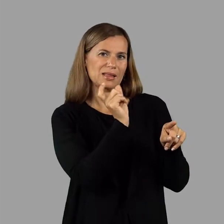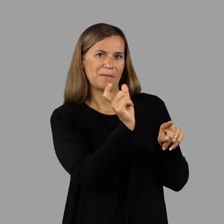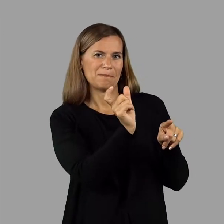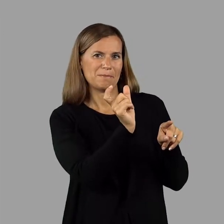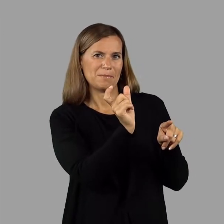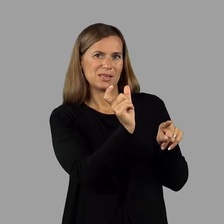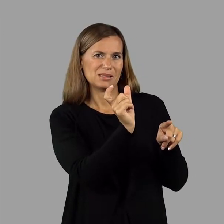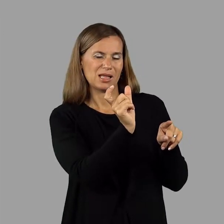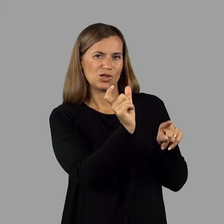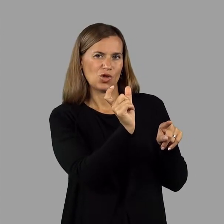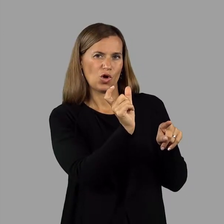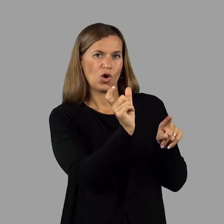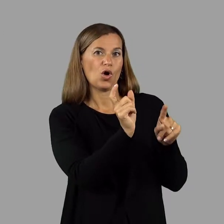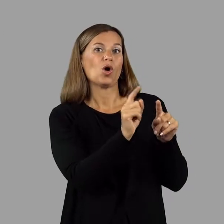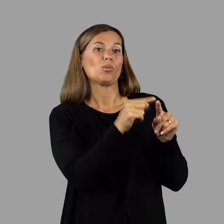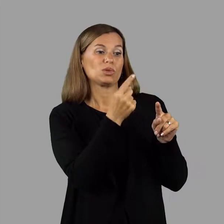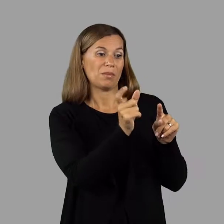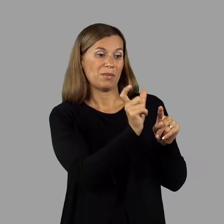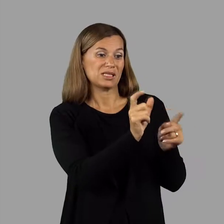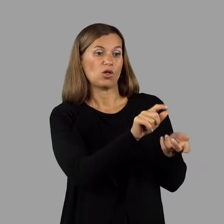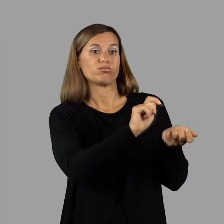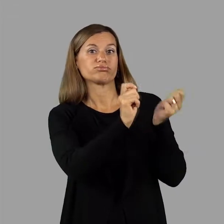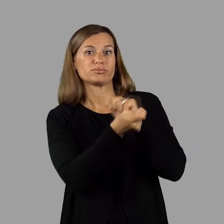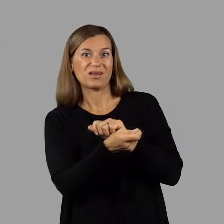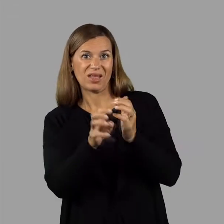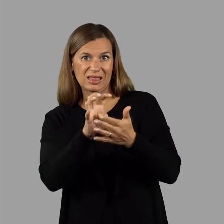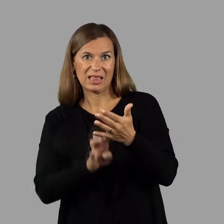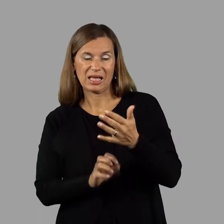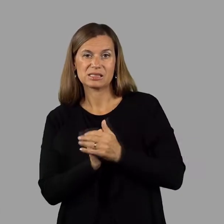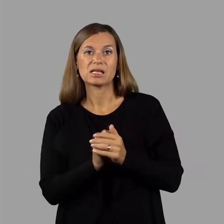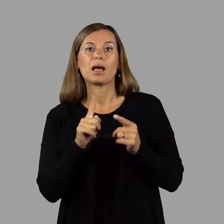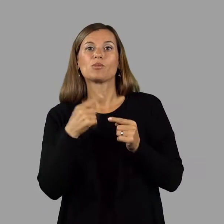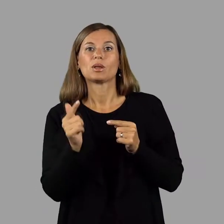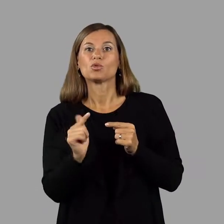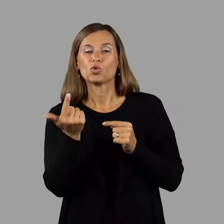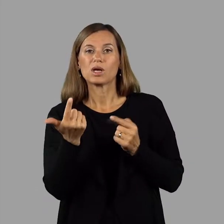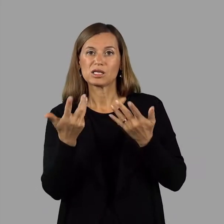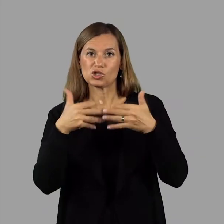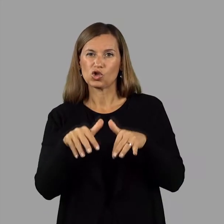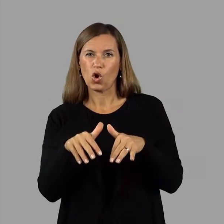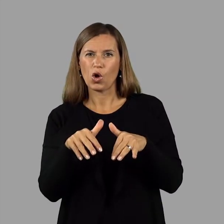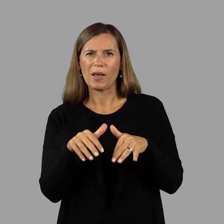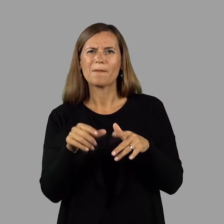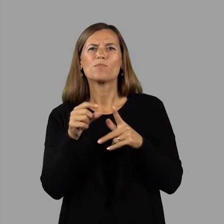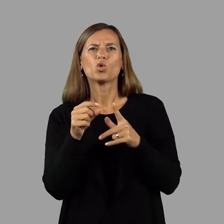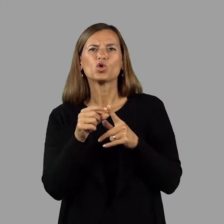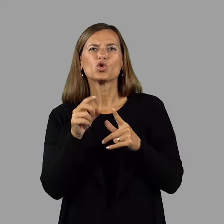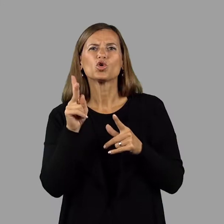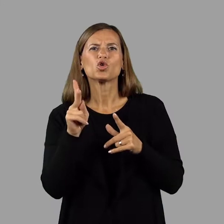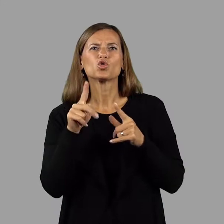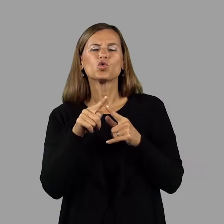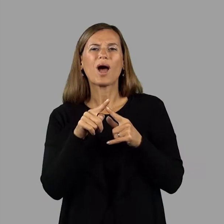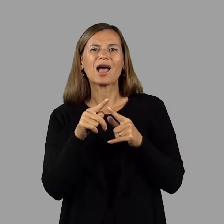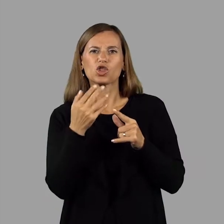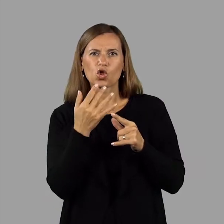oziroma govor pretvoriti v tekst. Potem je strojni punktuator, ki ta tekst opremi